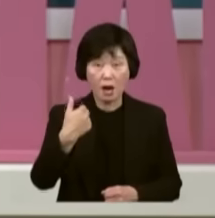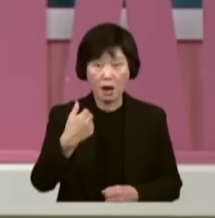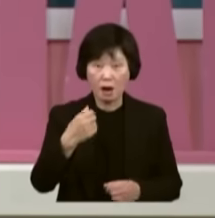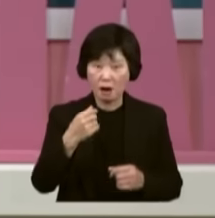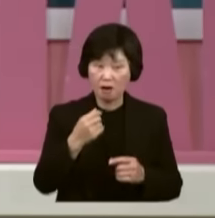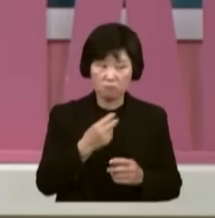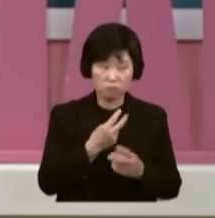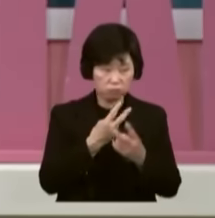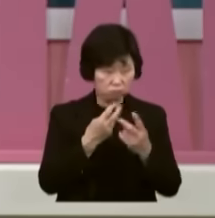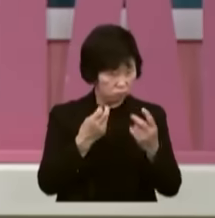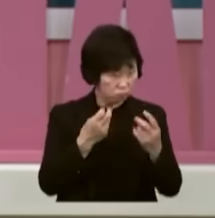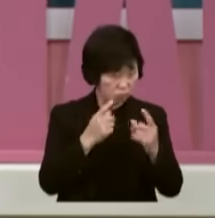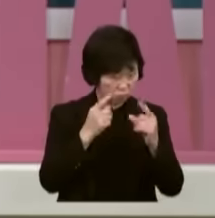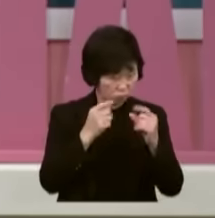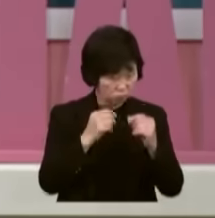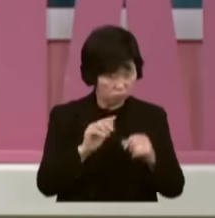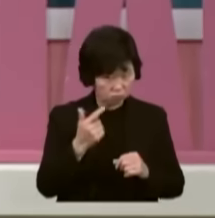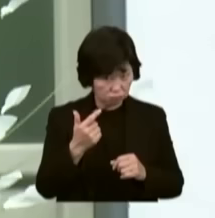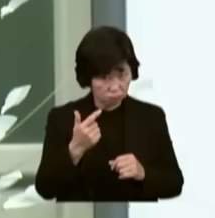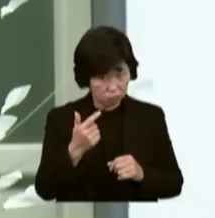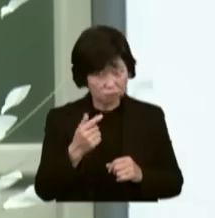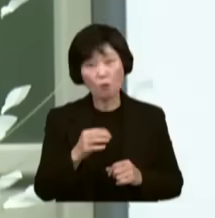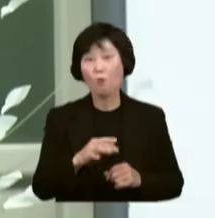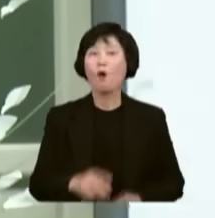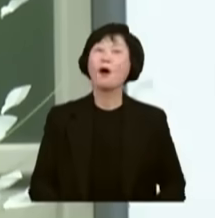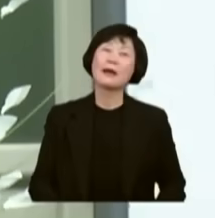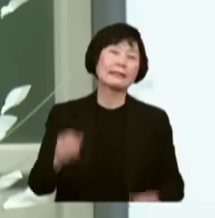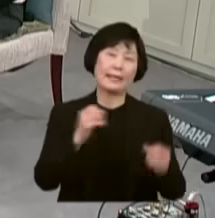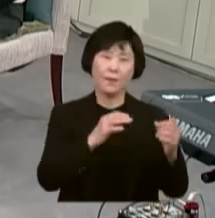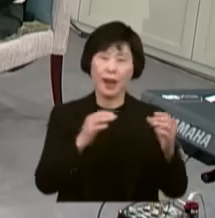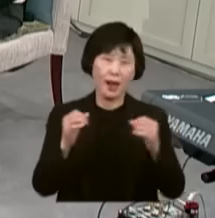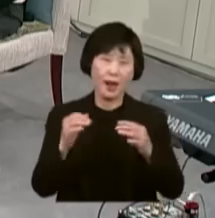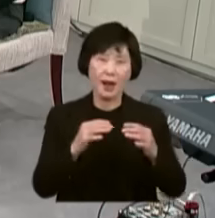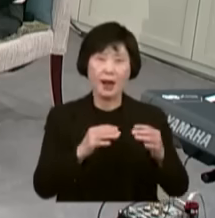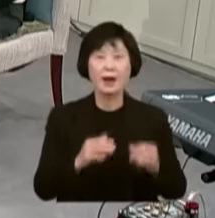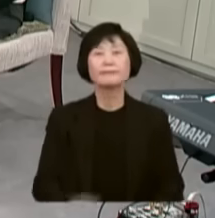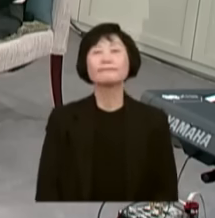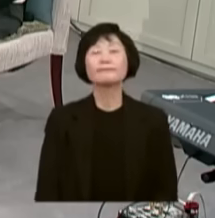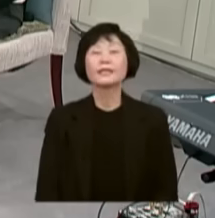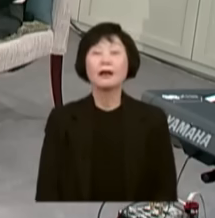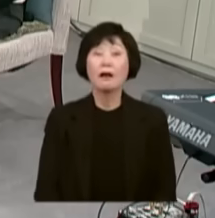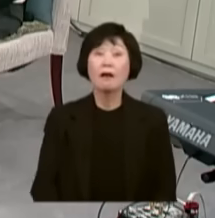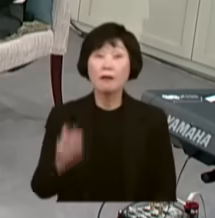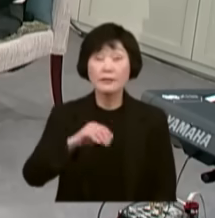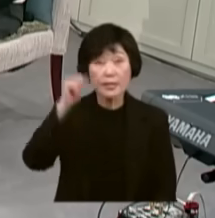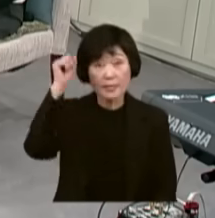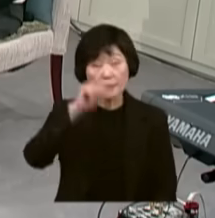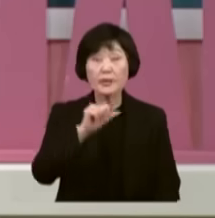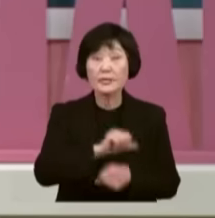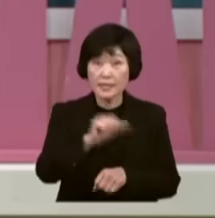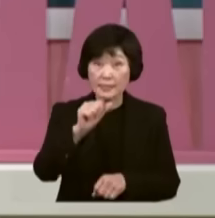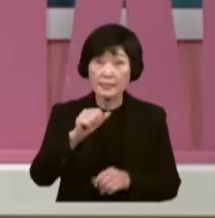잠 안 자고요. 뭐 이런 대화가 오고 갔어. 그러니까 새벽 기도를 갔어요. 근데 나는